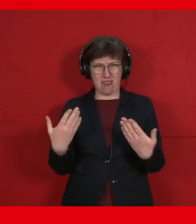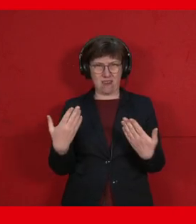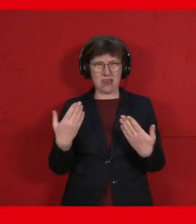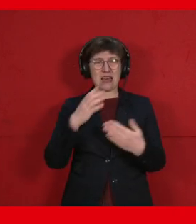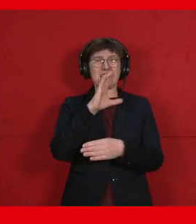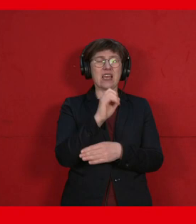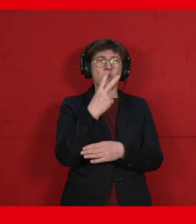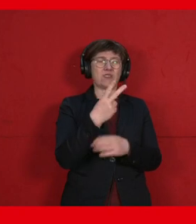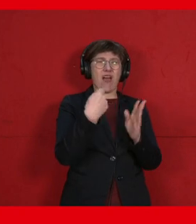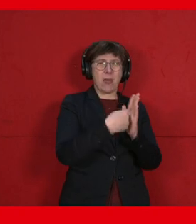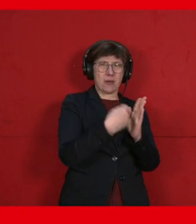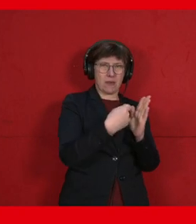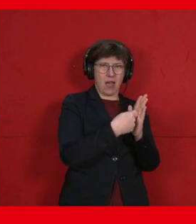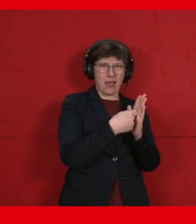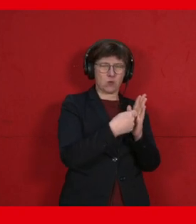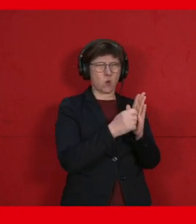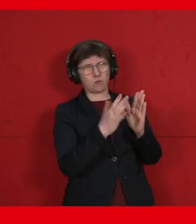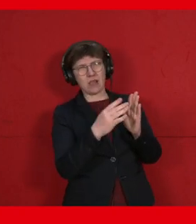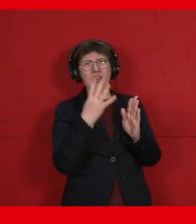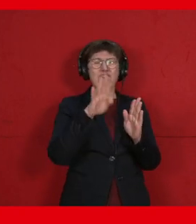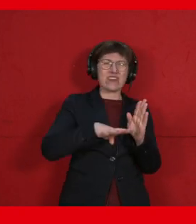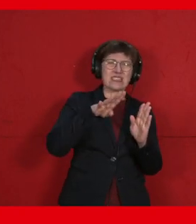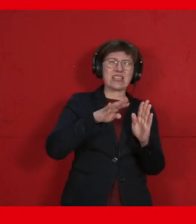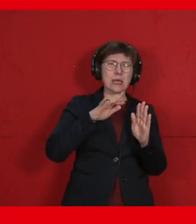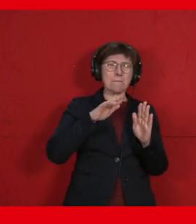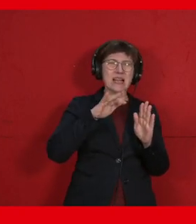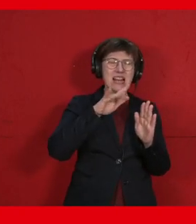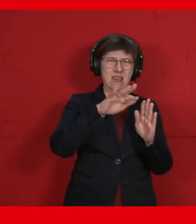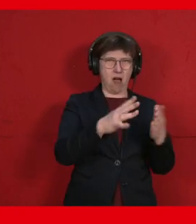die CO2-Bepreisung etwa 14 Milliarden